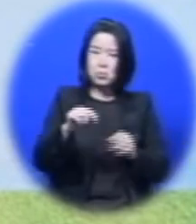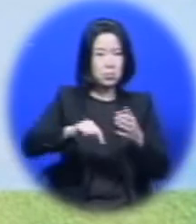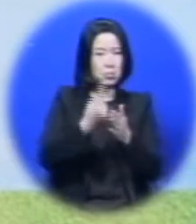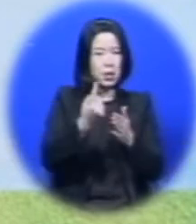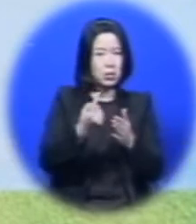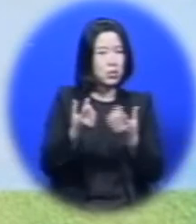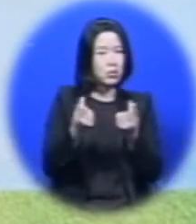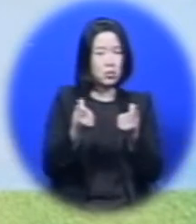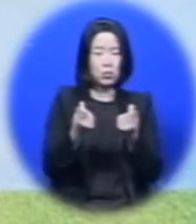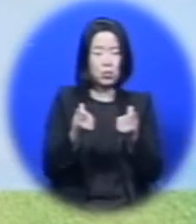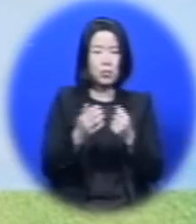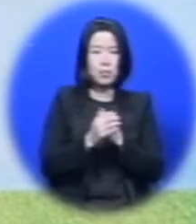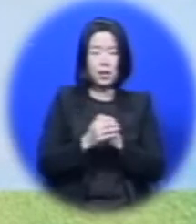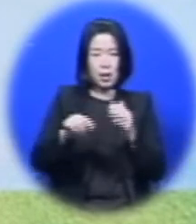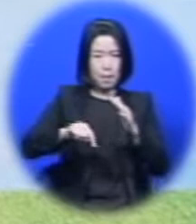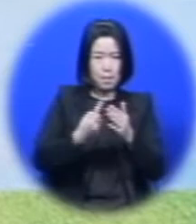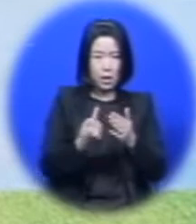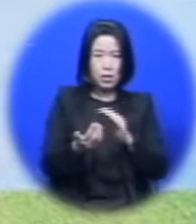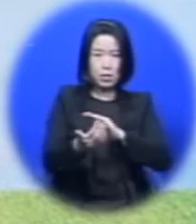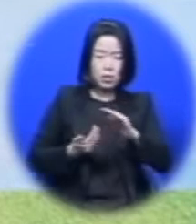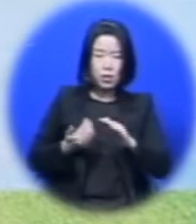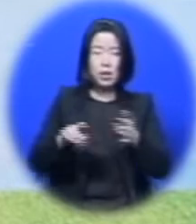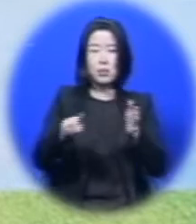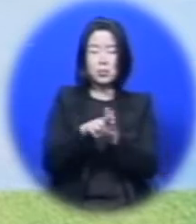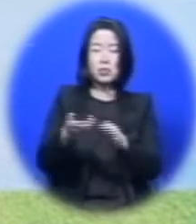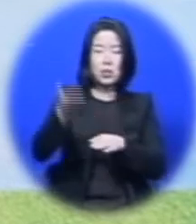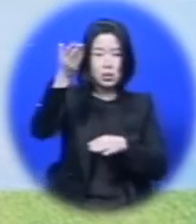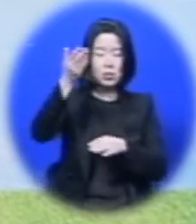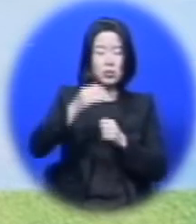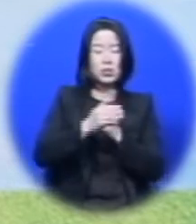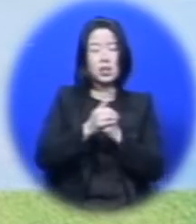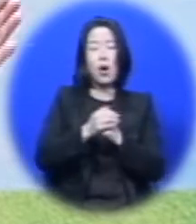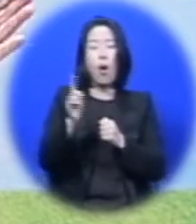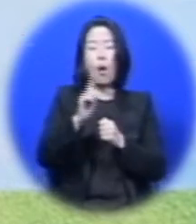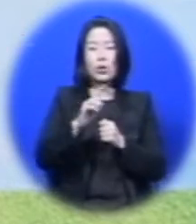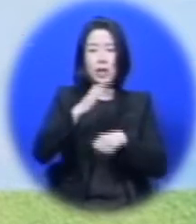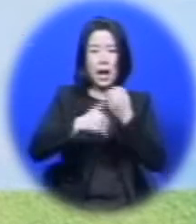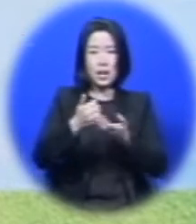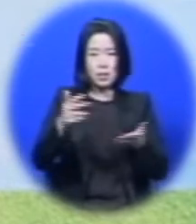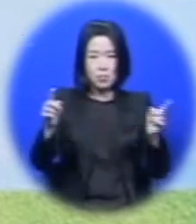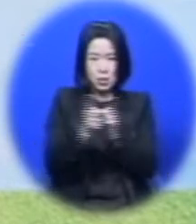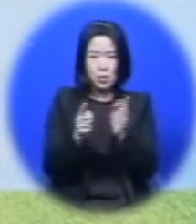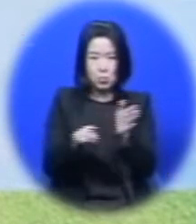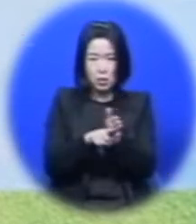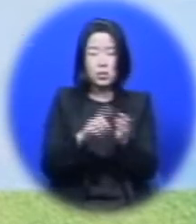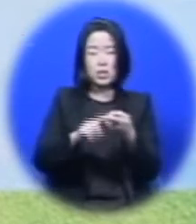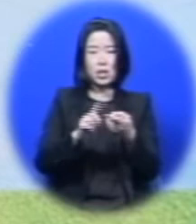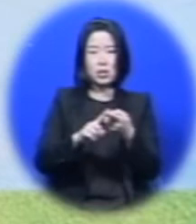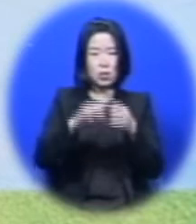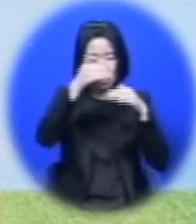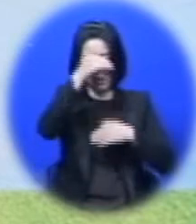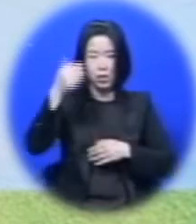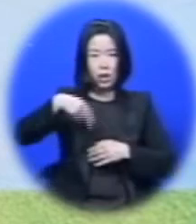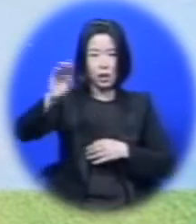년이에요. 100여 년 전에 우리의 믿음의 선조들이 어떻게 예수 믿었는지를 한번 다녀보실 필요가 있다니까.